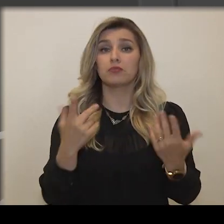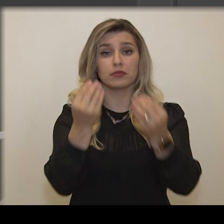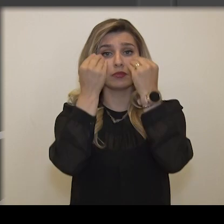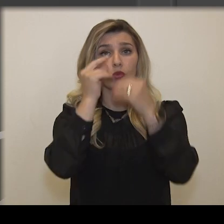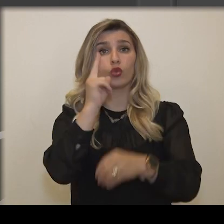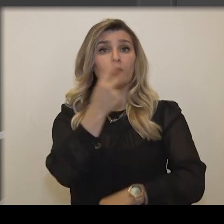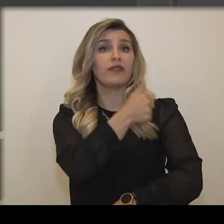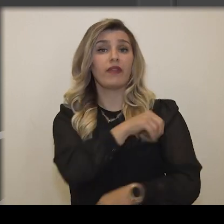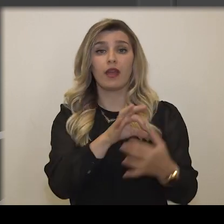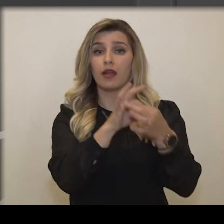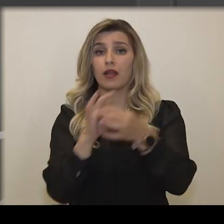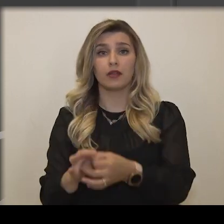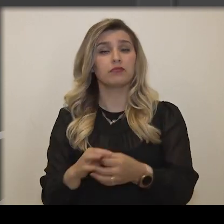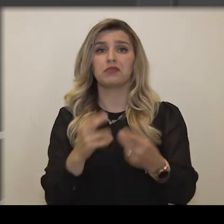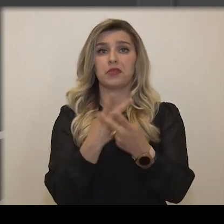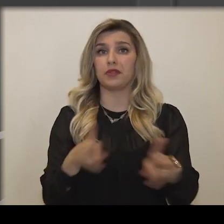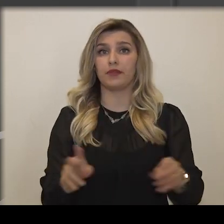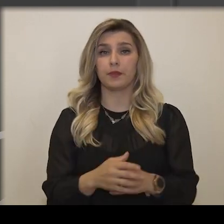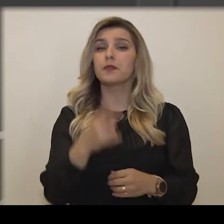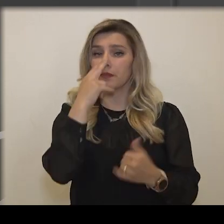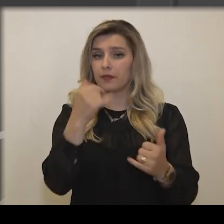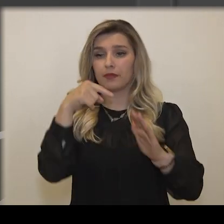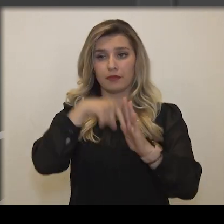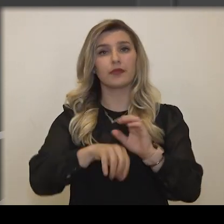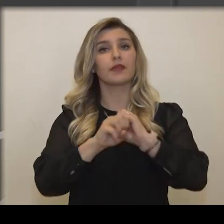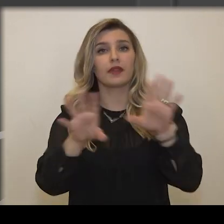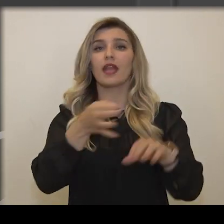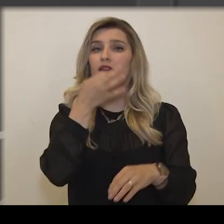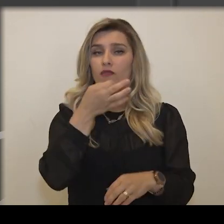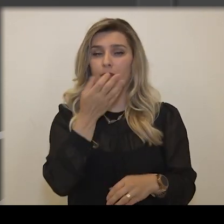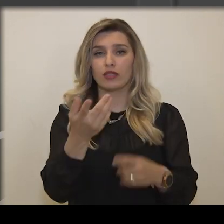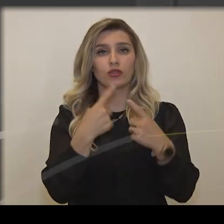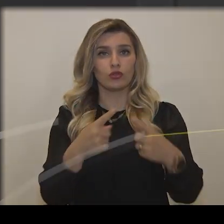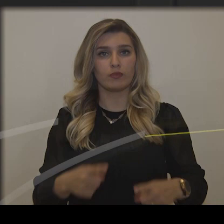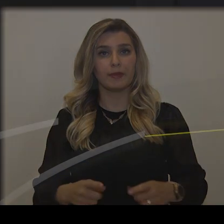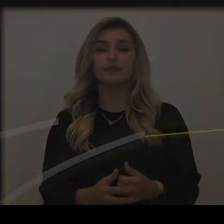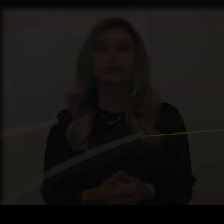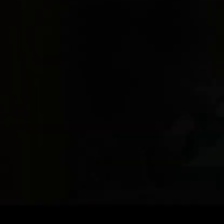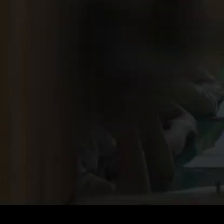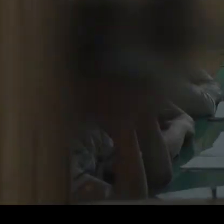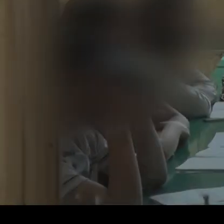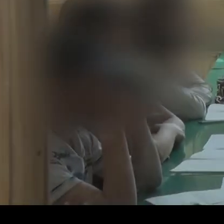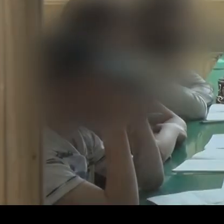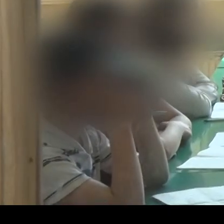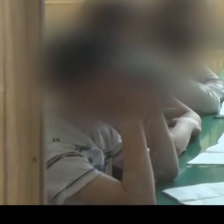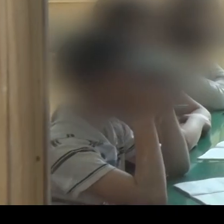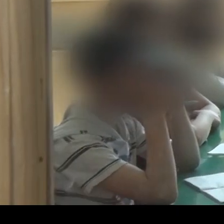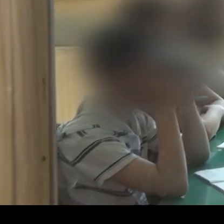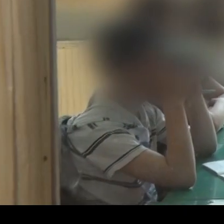ndjekin 12 vite shkollim. Për më shumë detaje, ndiqni hulumtimin e përgatitur nga kolegja Kaltrina Rexhepi.